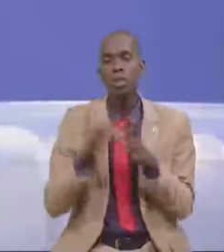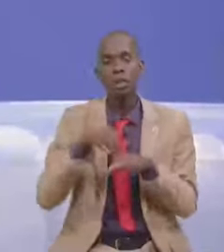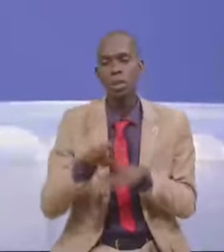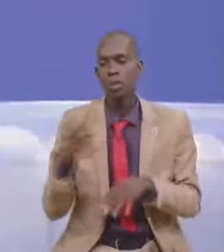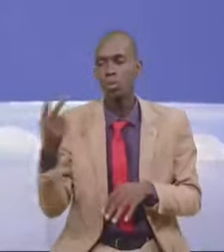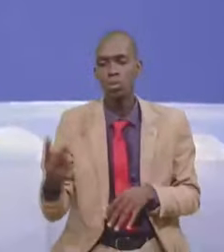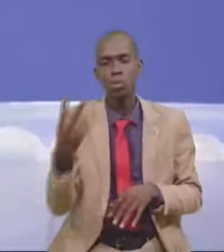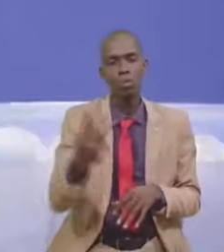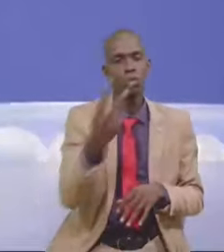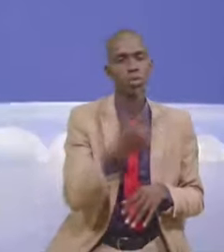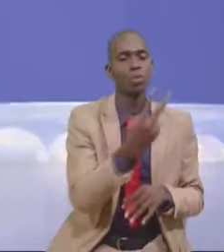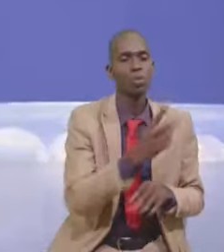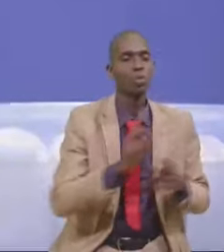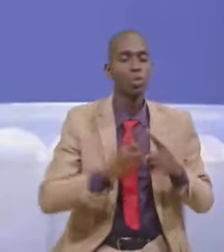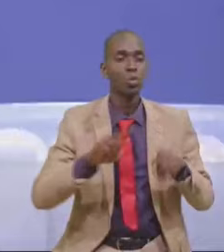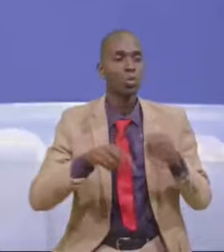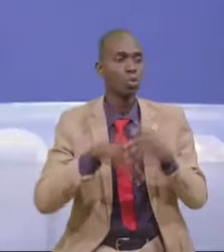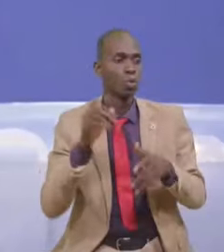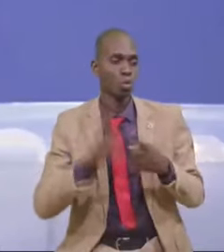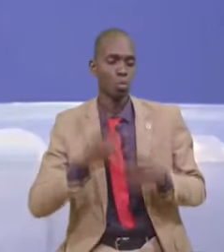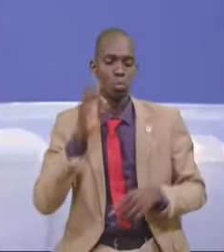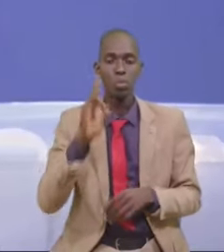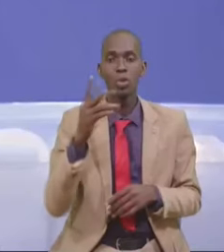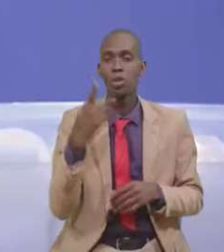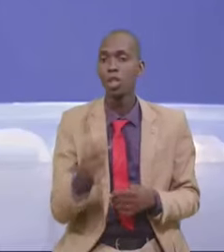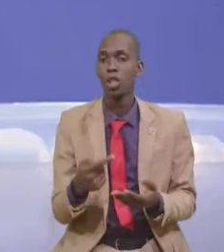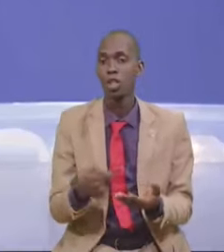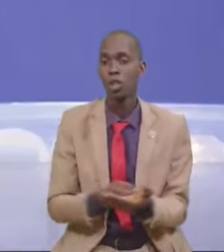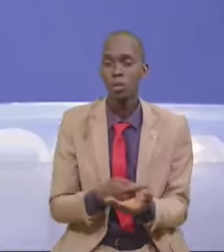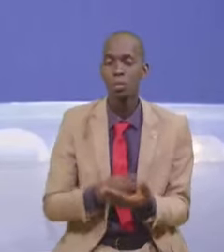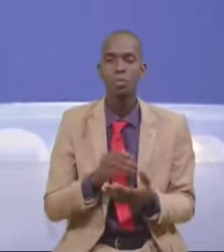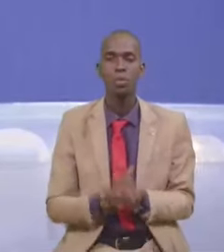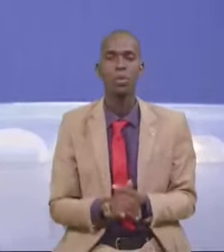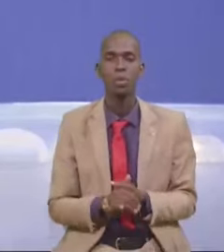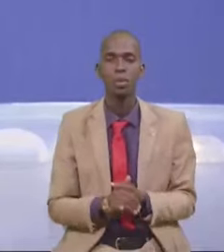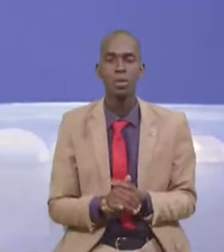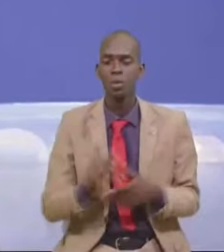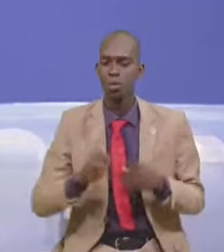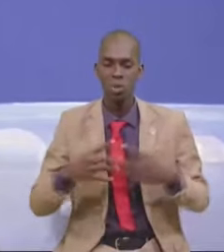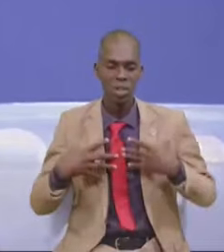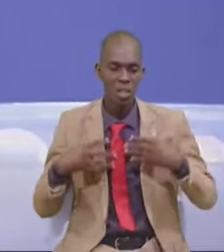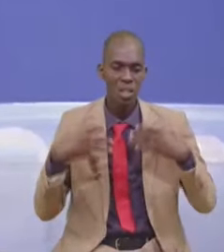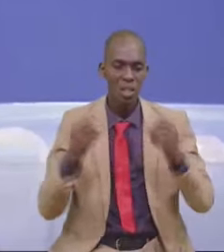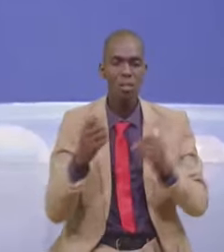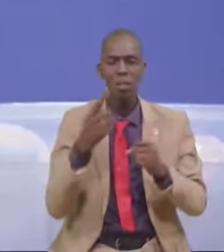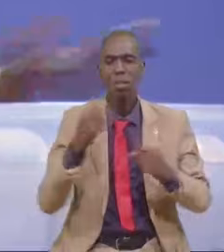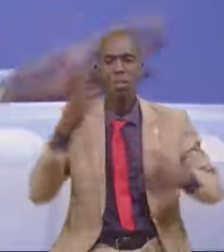pour aller prêcher l'évangile, pour guérir les malades, purifier les lépreux,